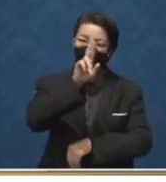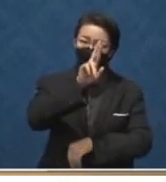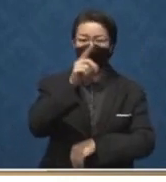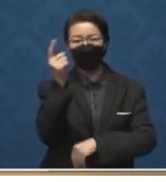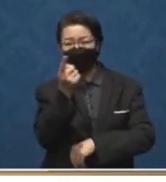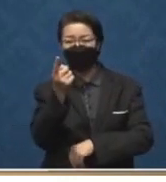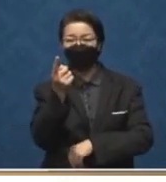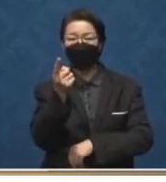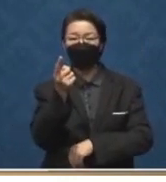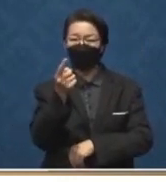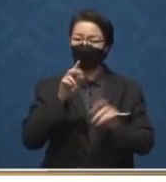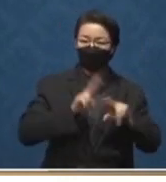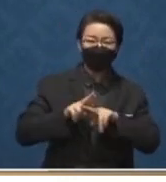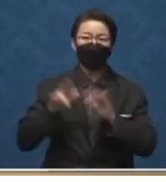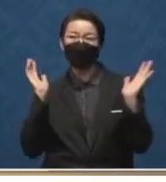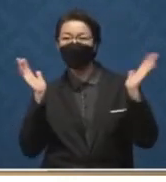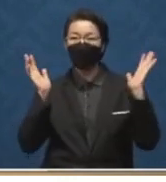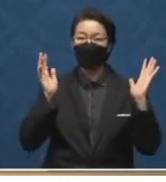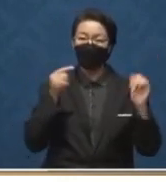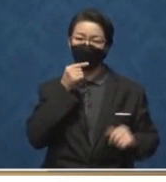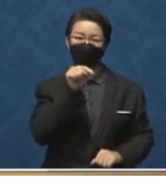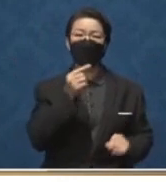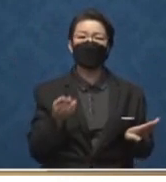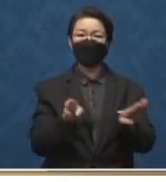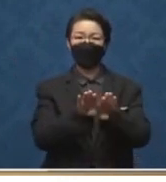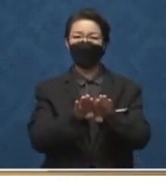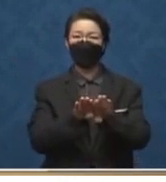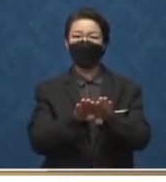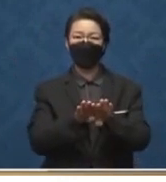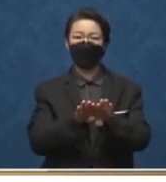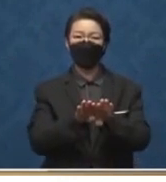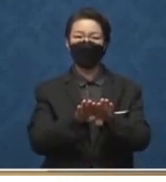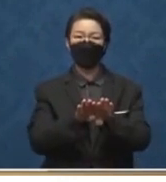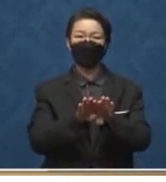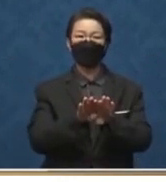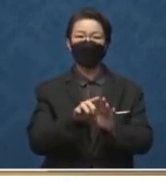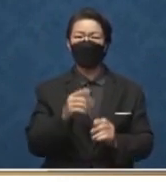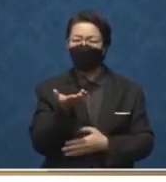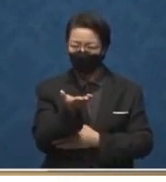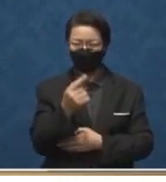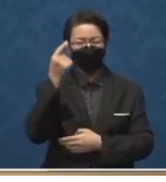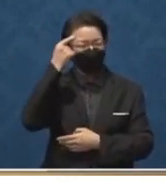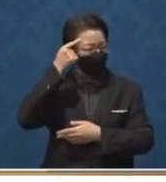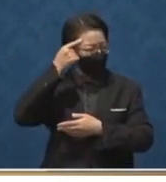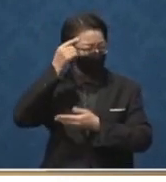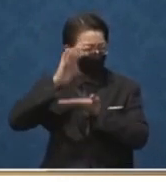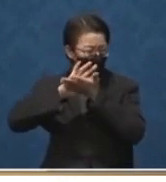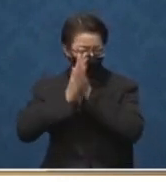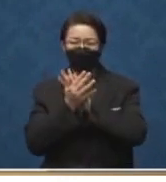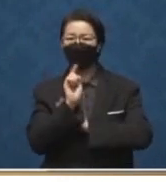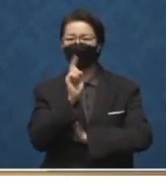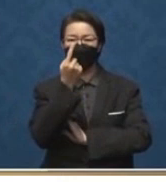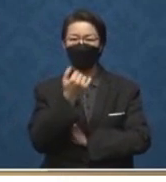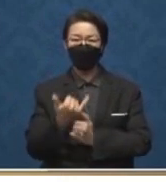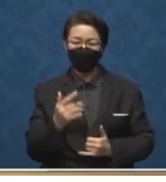หนึ่คนกำลงแนนราญครัแต่เราไปปิดเขากตมาทางครัเราแ่เปลยวิธีคิดนิดเดียวนักทองเที่ยว